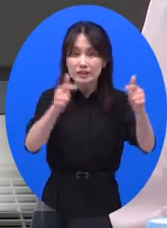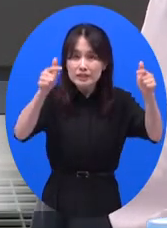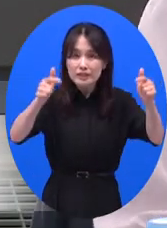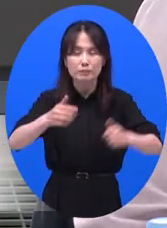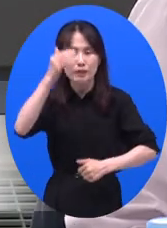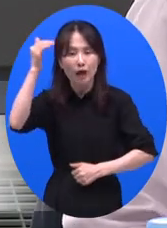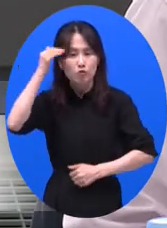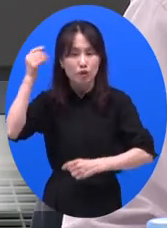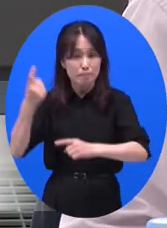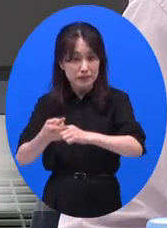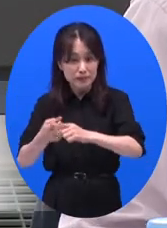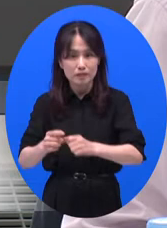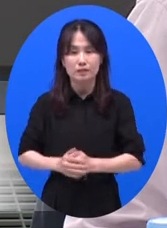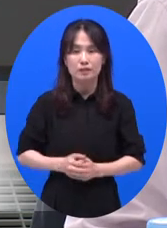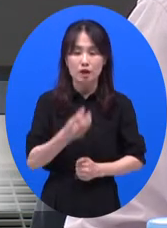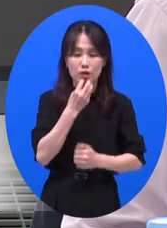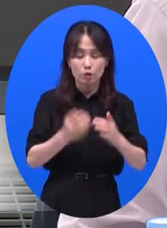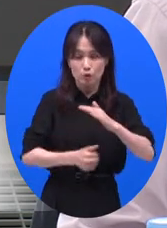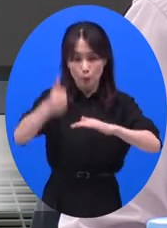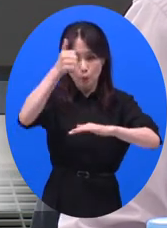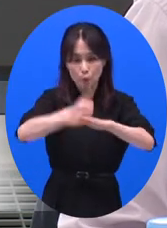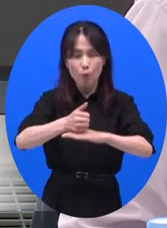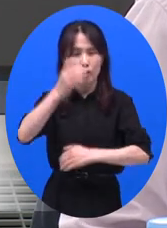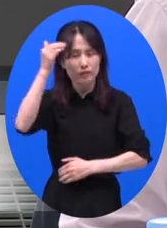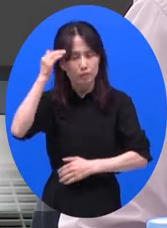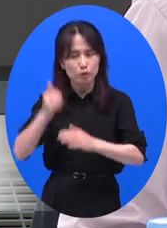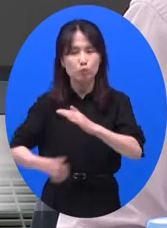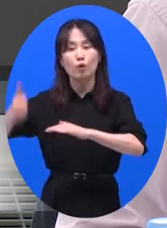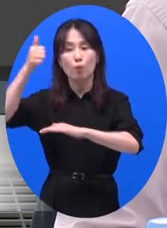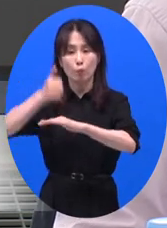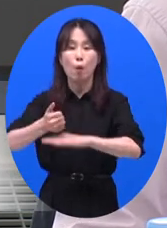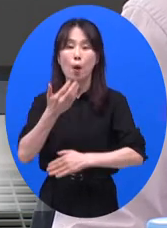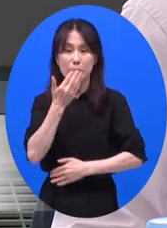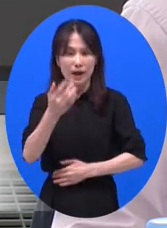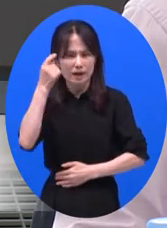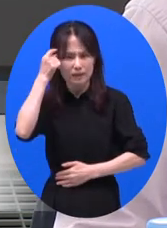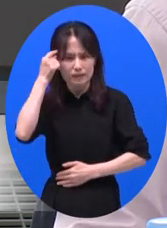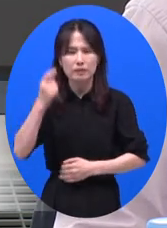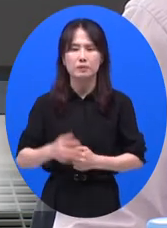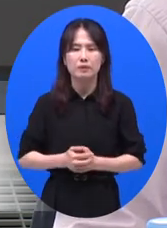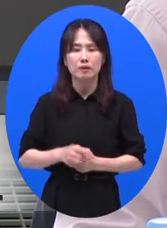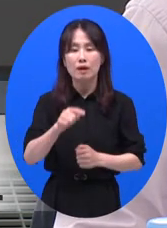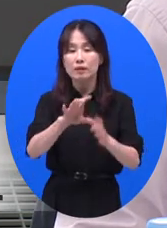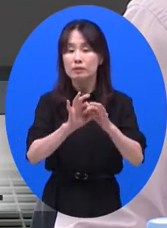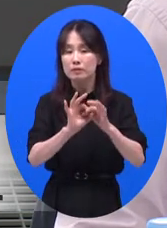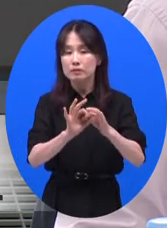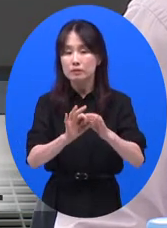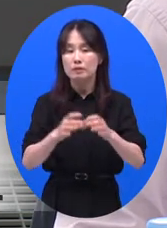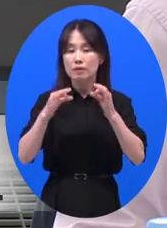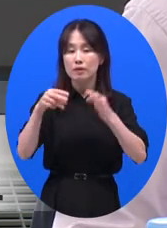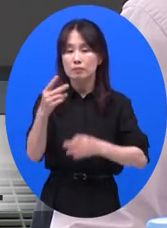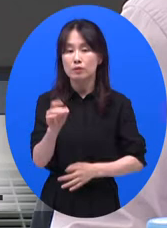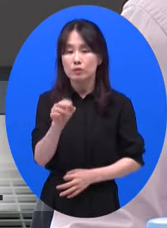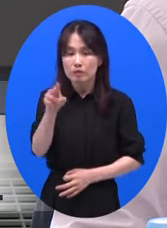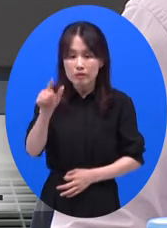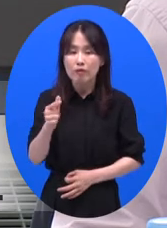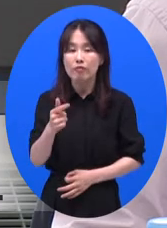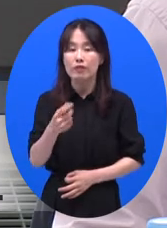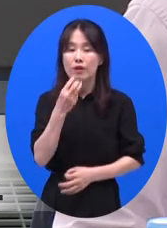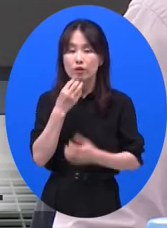축소판 대한민국입니다. 우리가 성공하면 바로 대한민국의 정책이 될 수 있다 하는 생각이 듭니다. 그걸 통해서